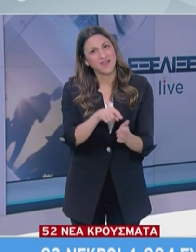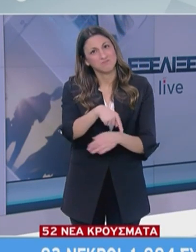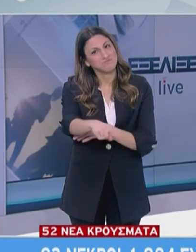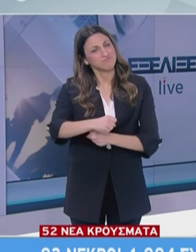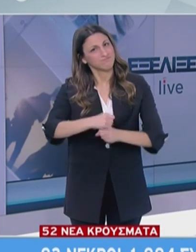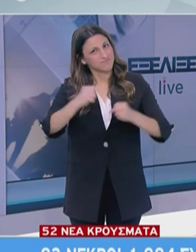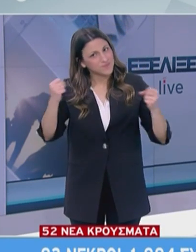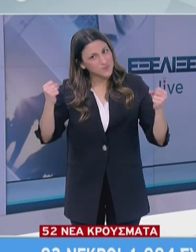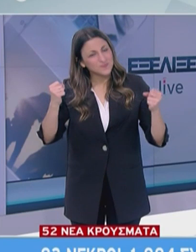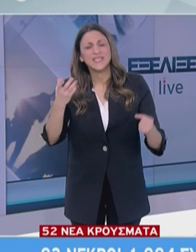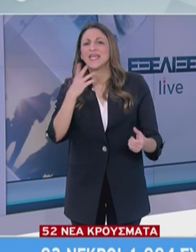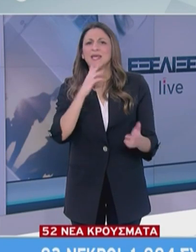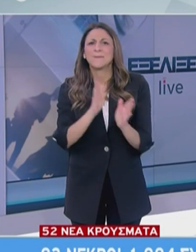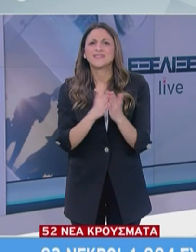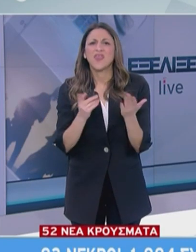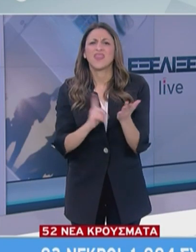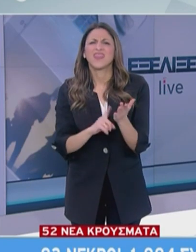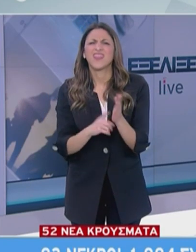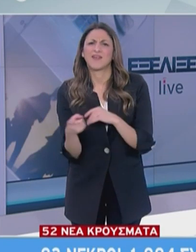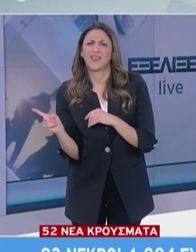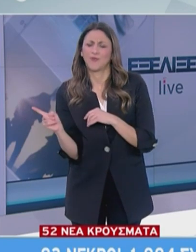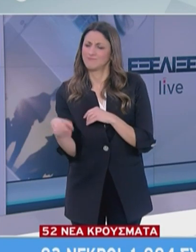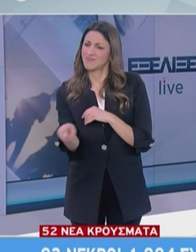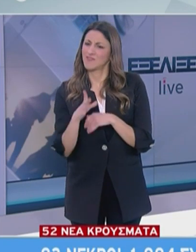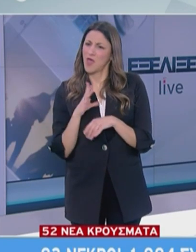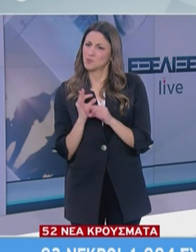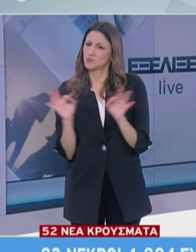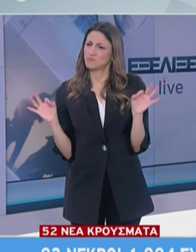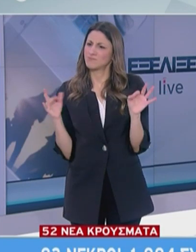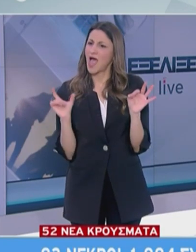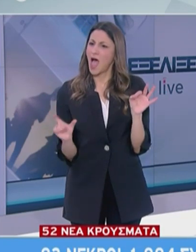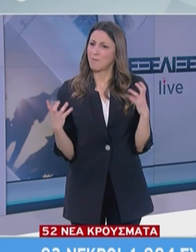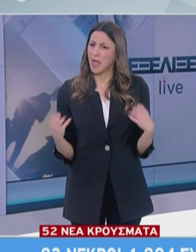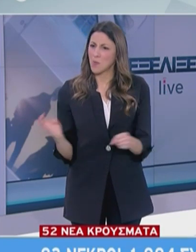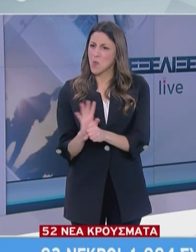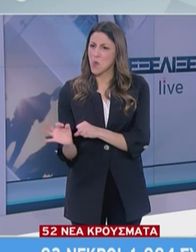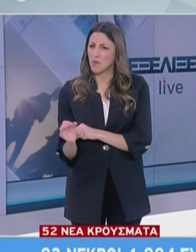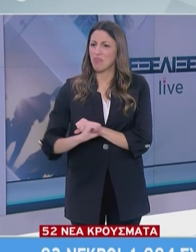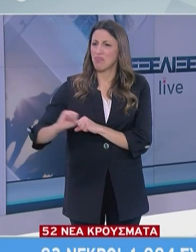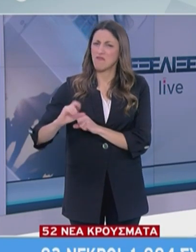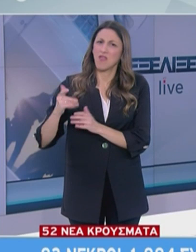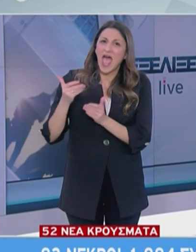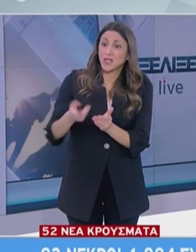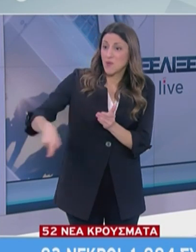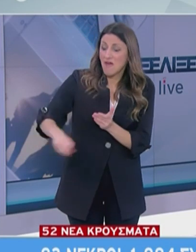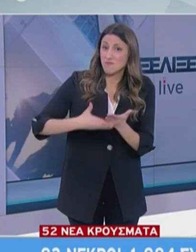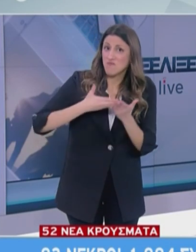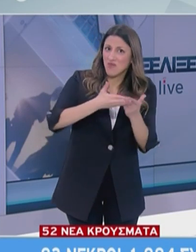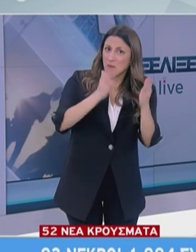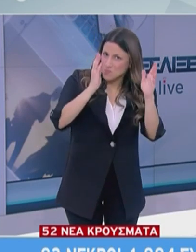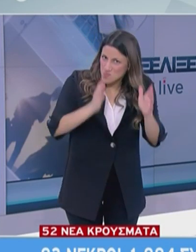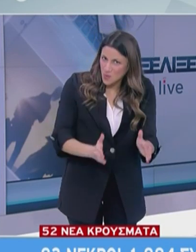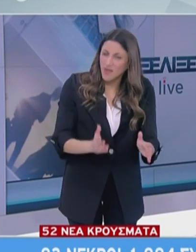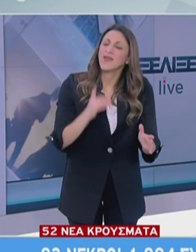ένα τύπο διαβατηρίου ανοσίας, ο οποίος θα μπορεί να λειτουργήσει έτσι. Δεν πρέπει να το βλέπουμε έτσι, νομίζω. Πρέπει να το βλέπουμε από